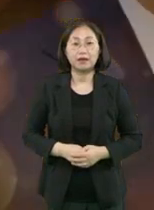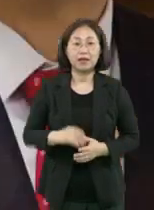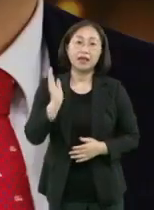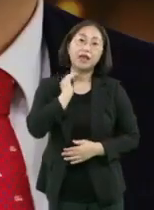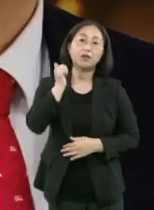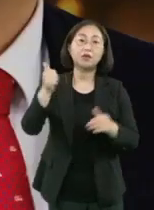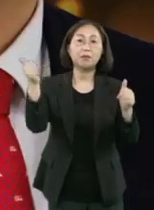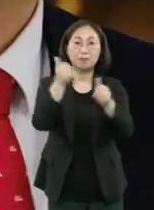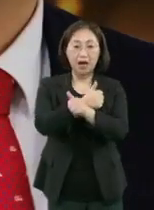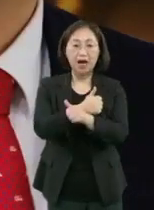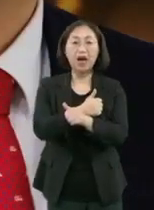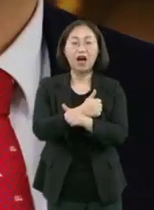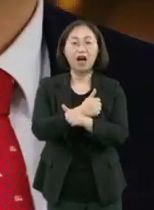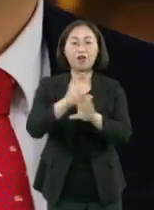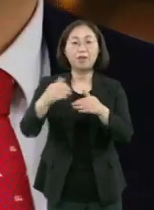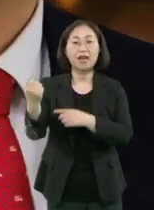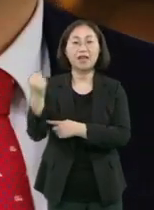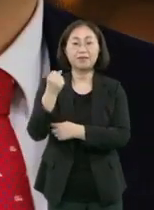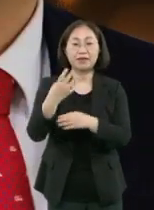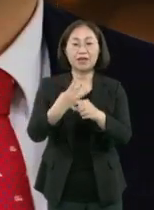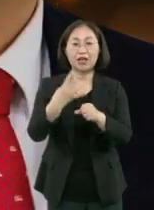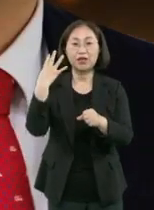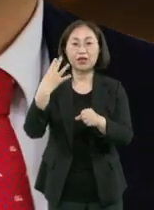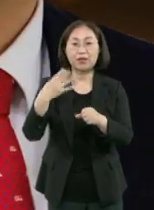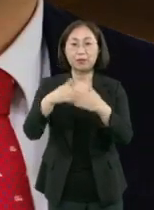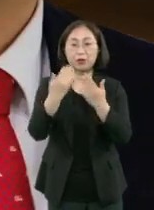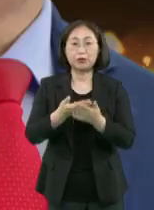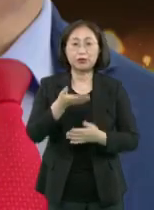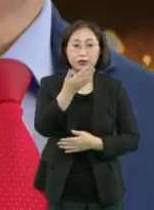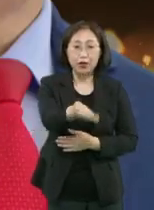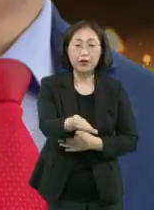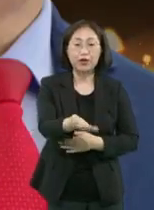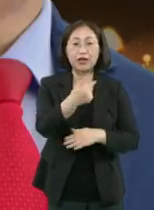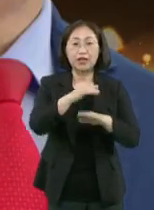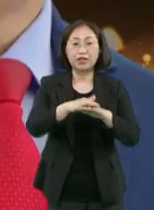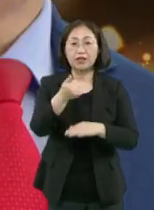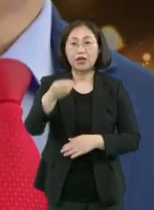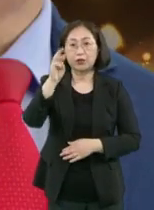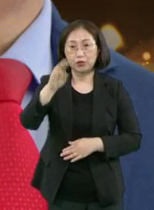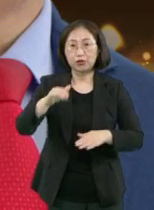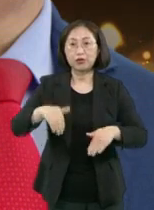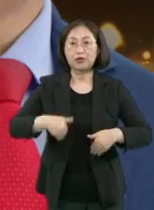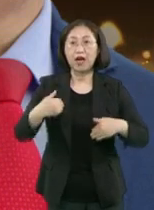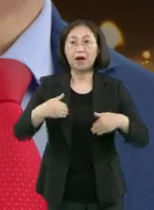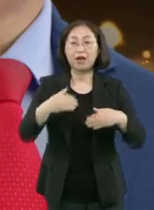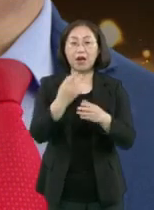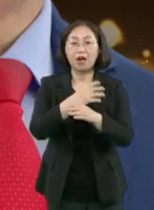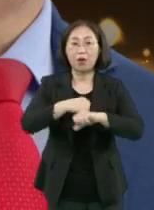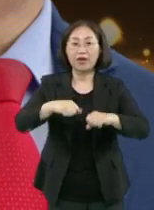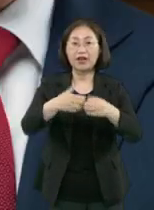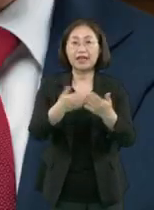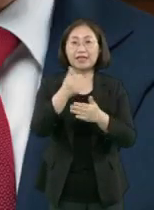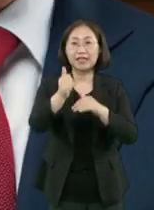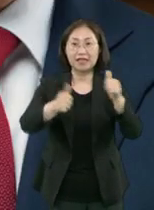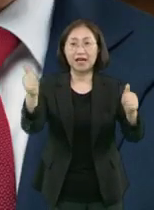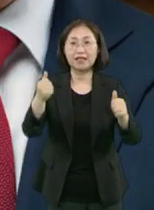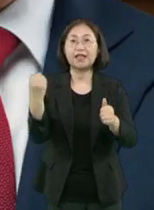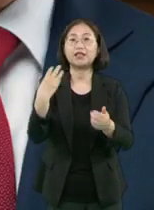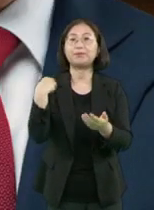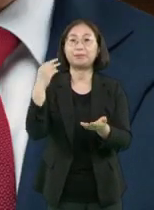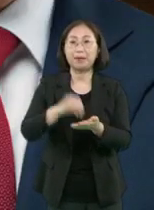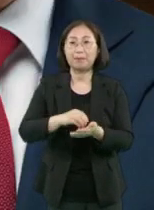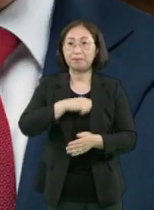정권교체 바람 속에 국민의힘은 4년 전 모두 내주었던 대전과 세종, 충남, 광역단체장을 모두